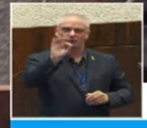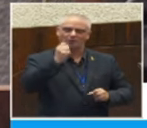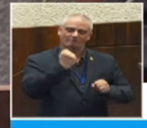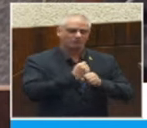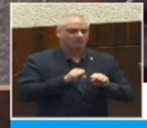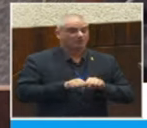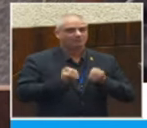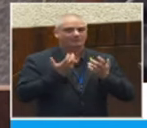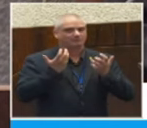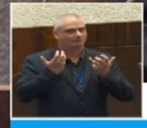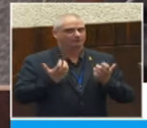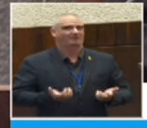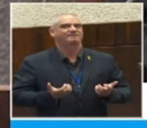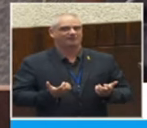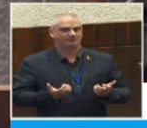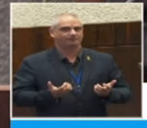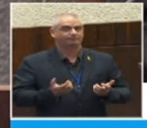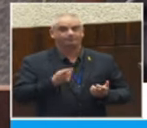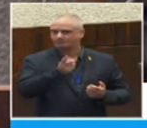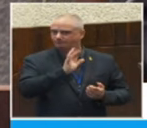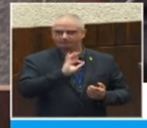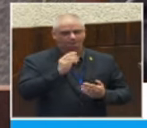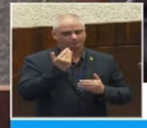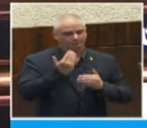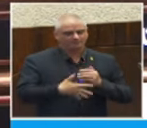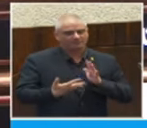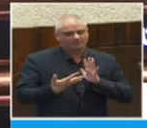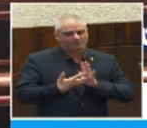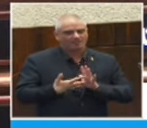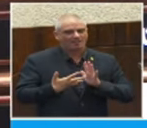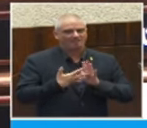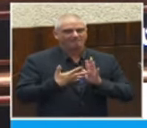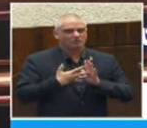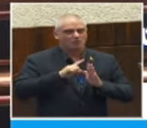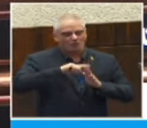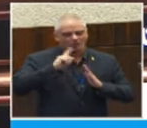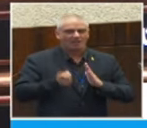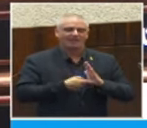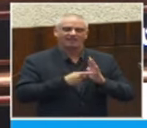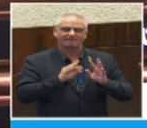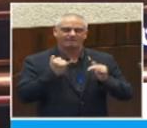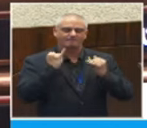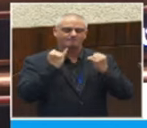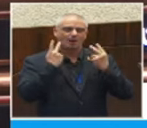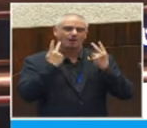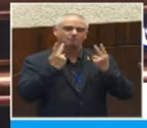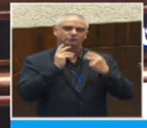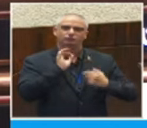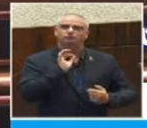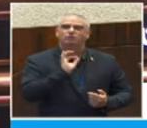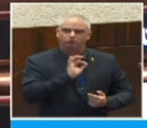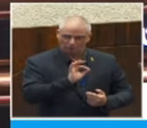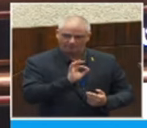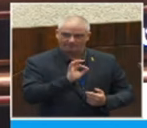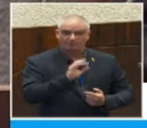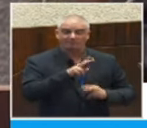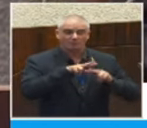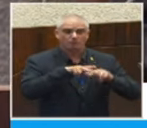כבדים שהוא עוד לא סיים לאמוד את היקפם ומשמעותם, ומותירה אותו